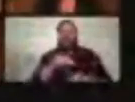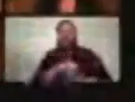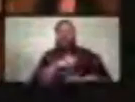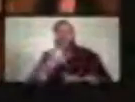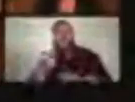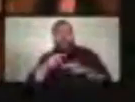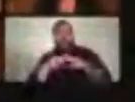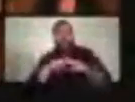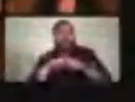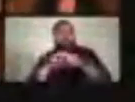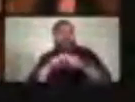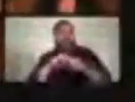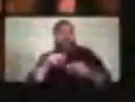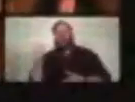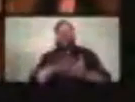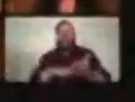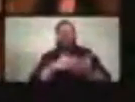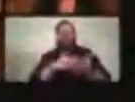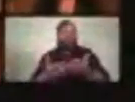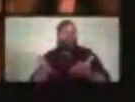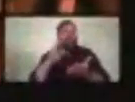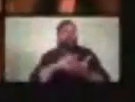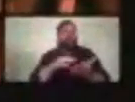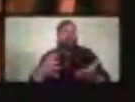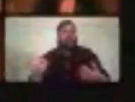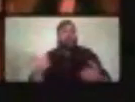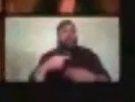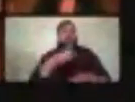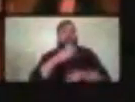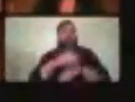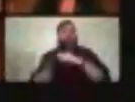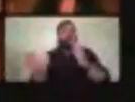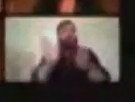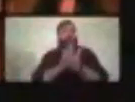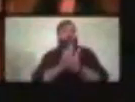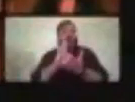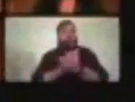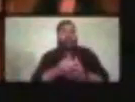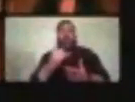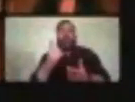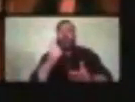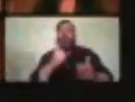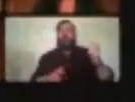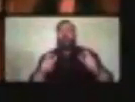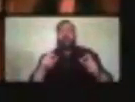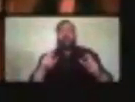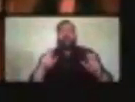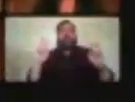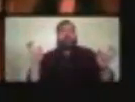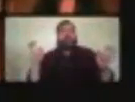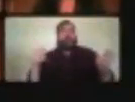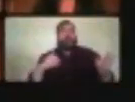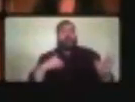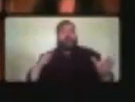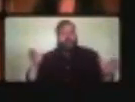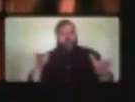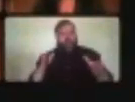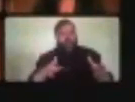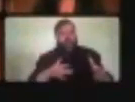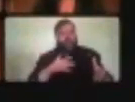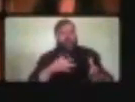Tuna maeneo ya kukaa. Wanafunzi huwa wanakuja kwetu baada ya